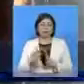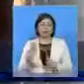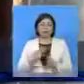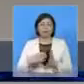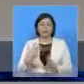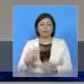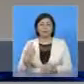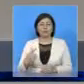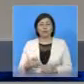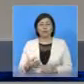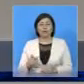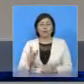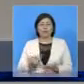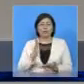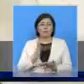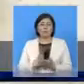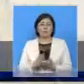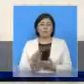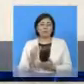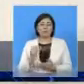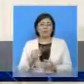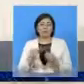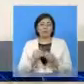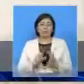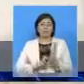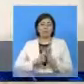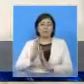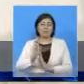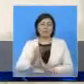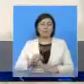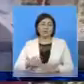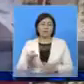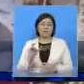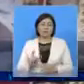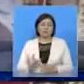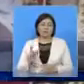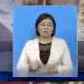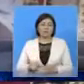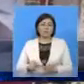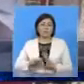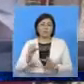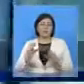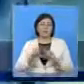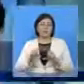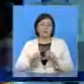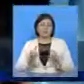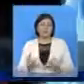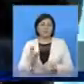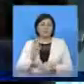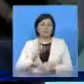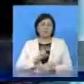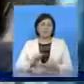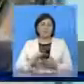сайлаушы тізімге енгізілген. Шілде айының 10 жұлдызынан бастап аудан тұрғындары сайлау учаскесіне барып, тізімде